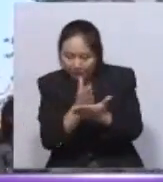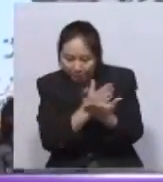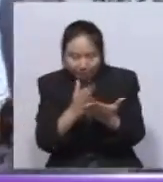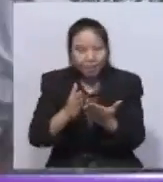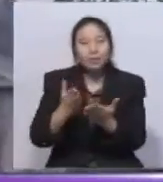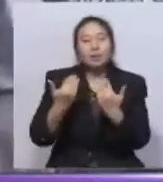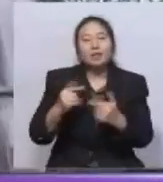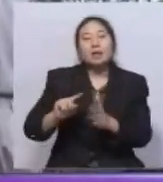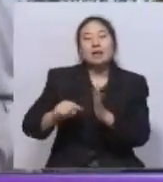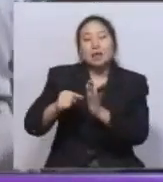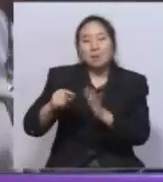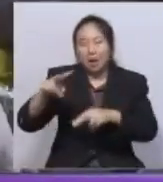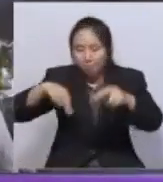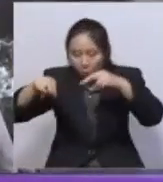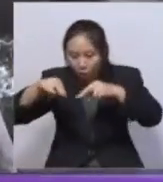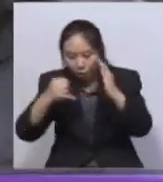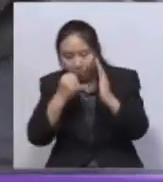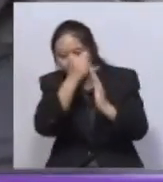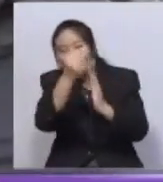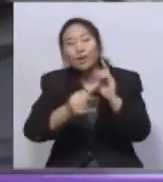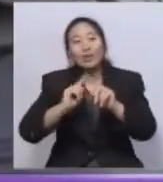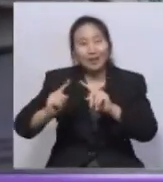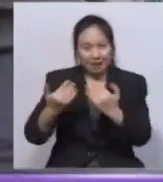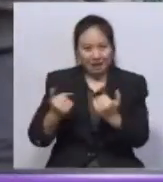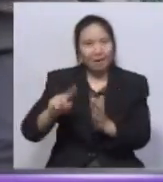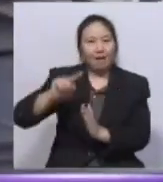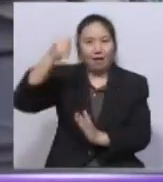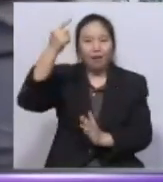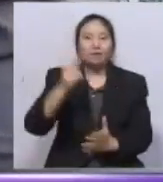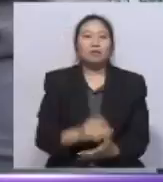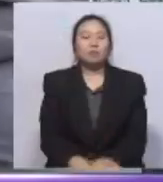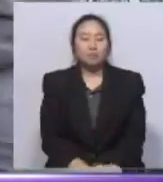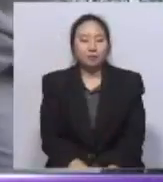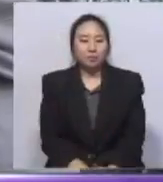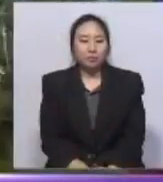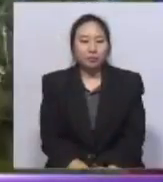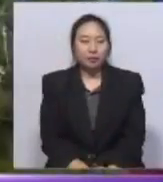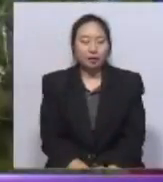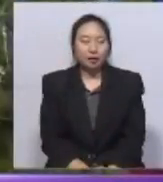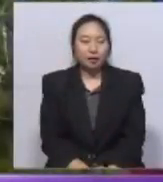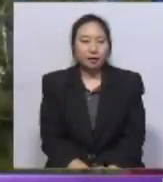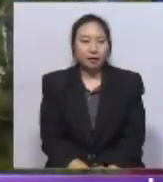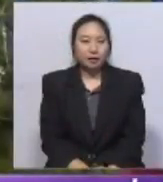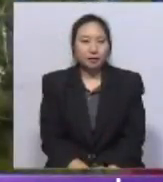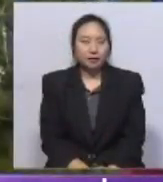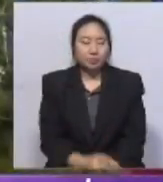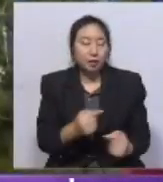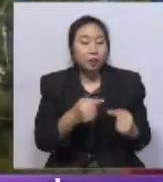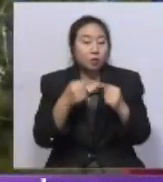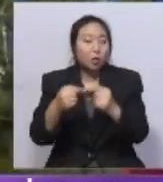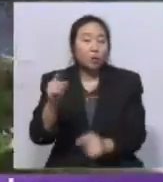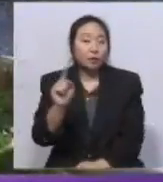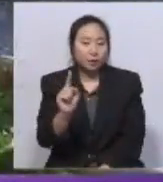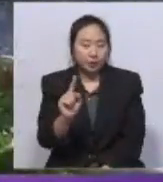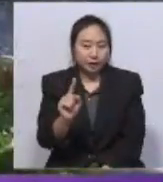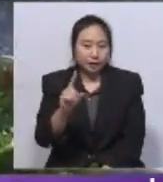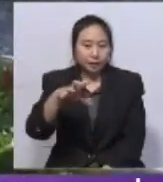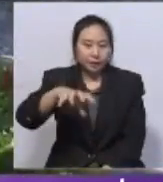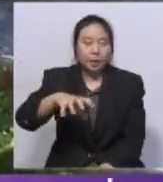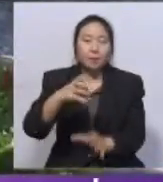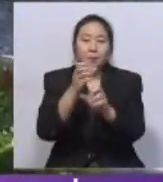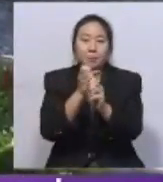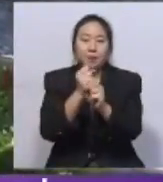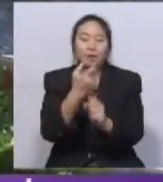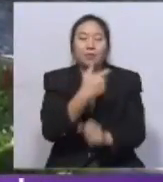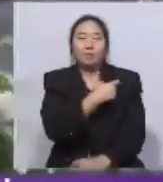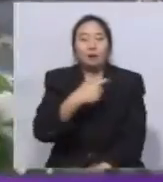การปกครองส่วนท้องถิ่นเป็นครั้งแรกในประเทศไทยครับต่อกันที่หน้าลานพระบรมราชานุสาวรีย์พระบ